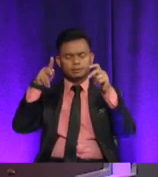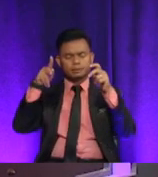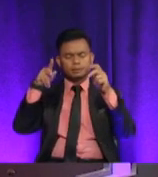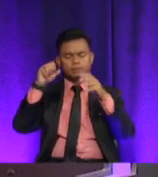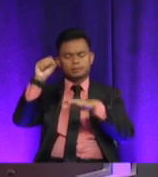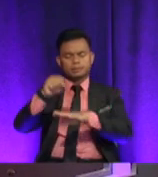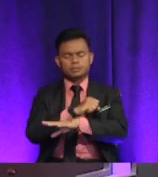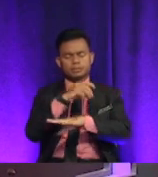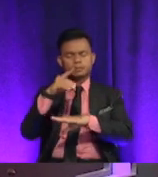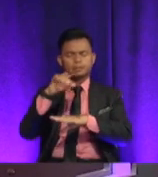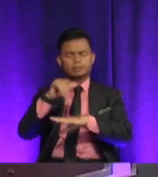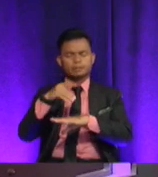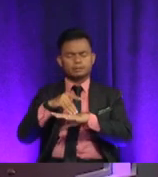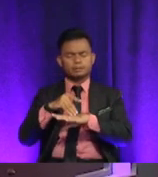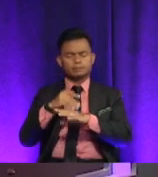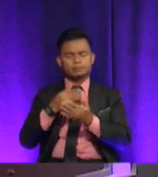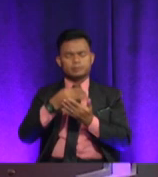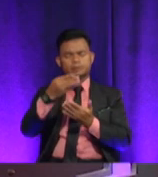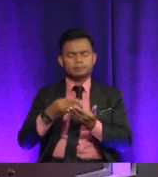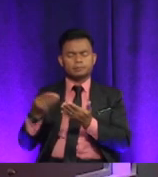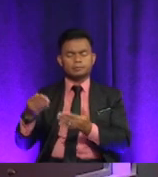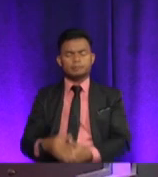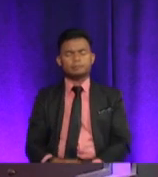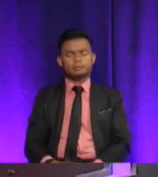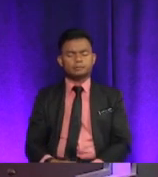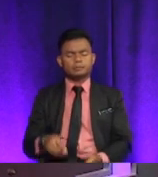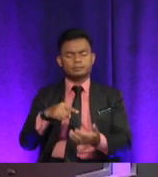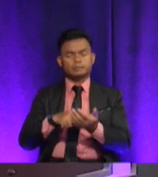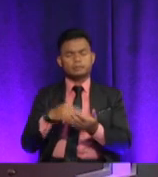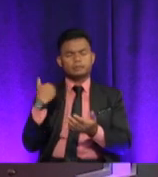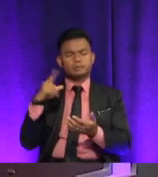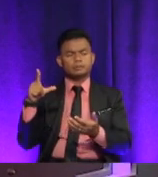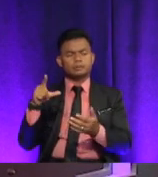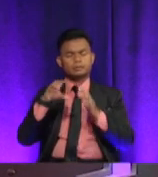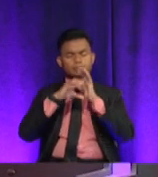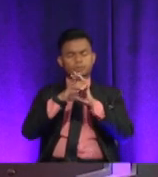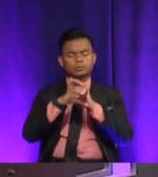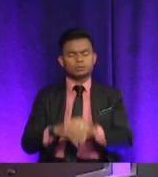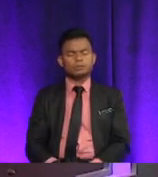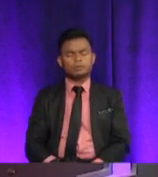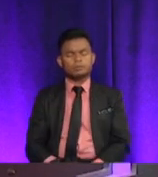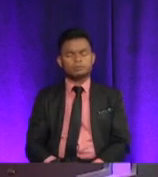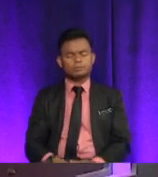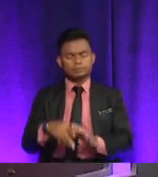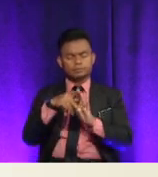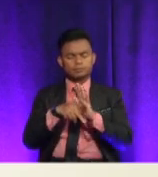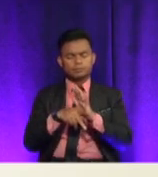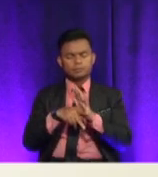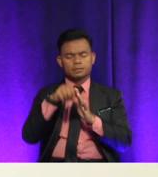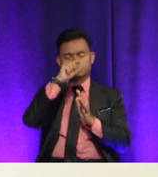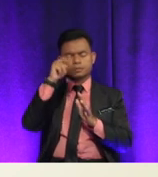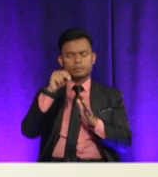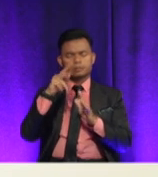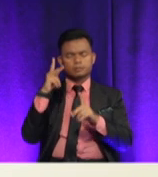jadi kita melihat sama-sama Ini contohnya persoalan ketaatan ataupun